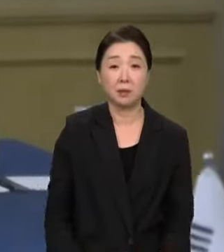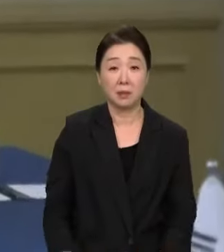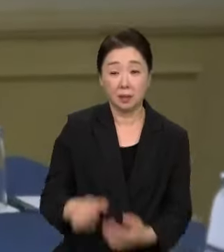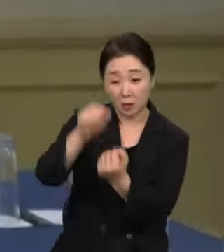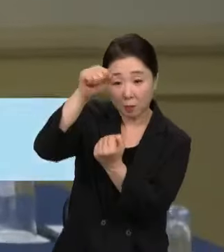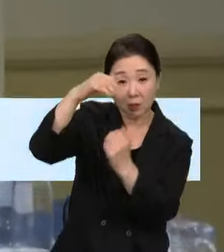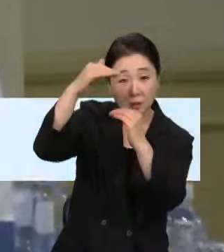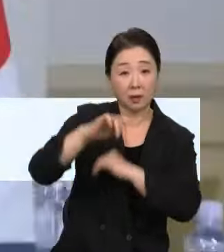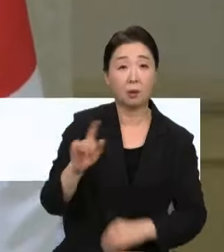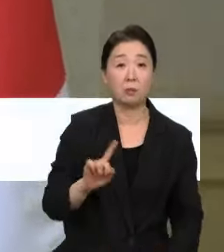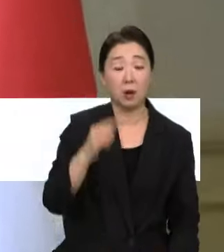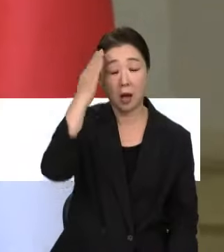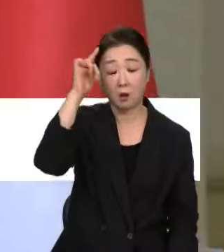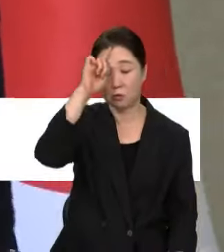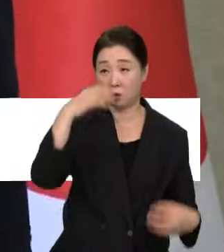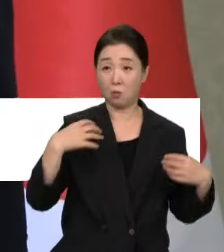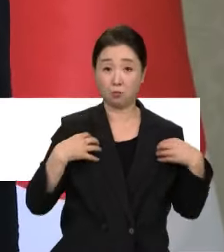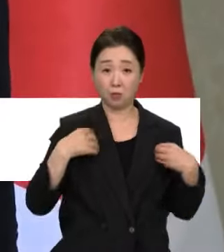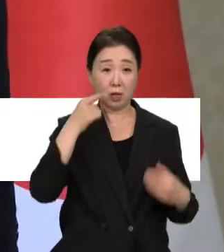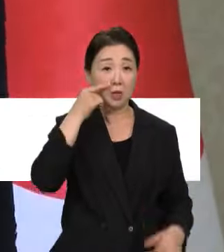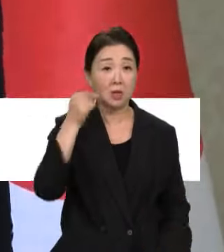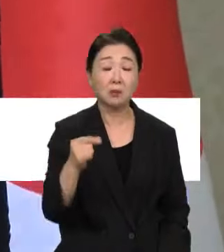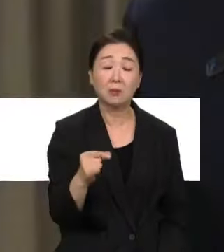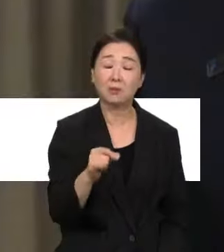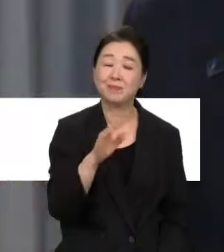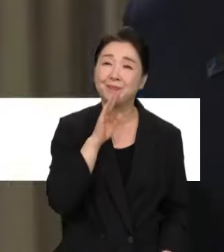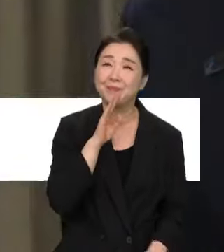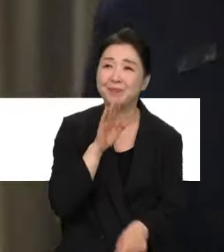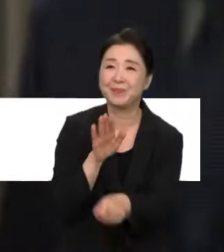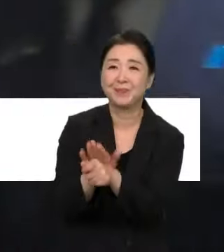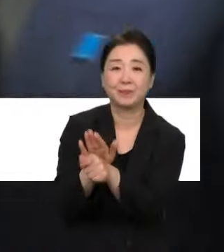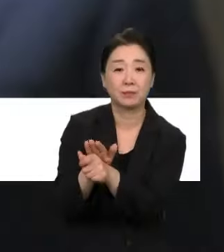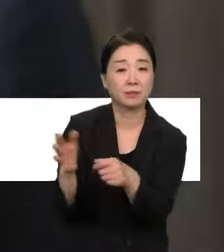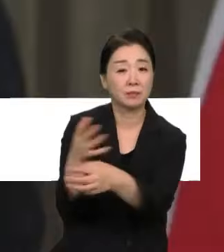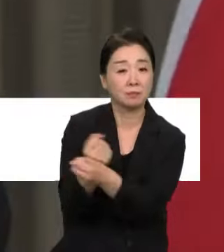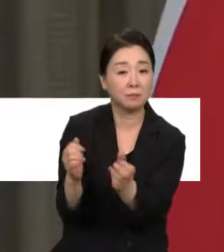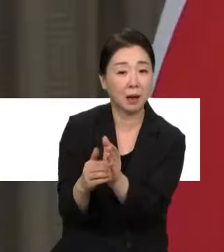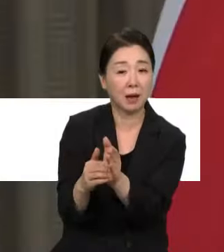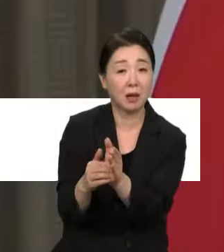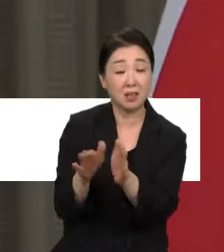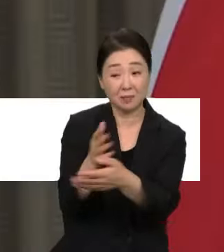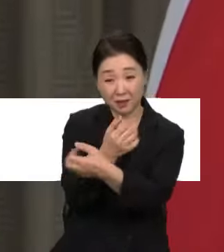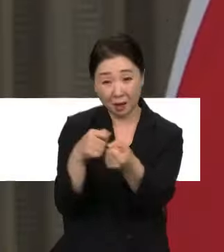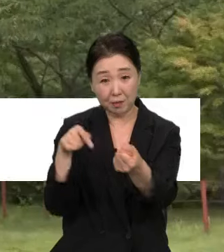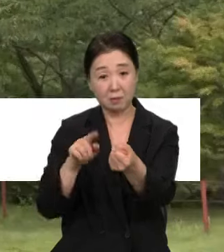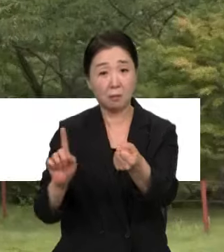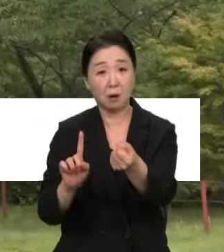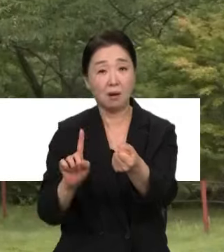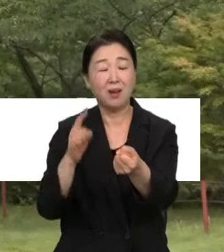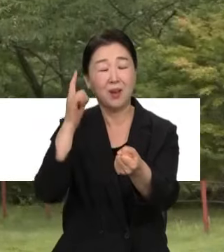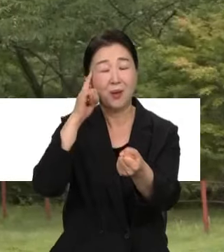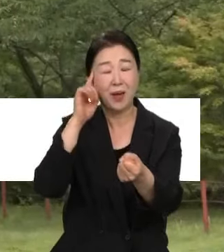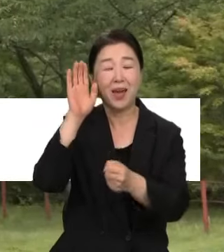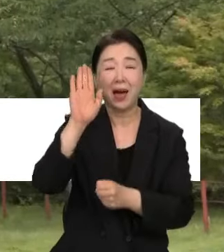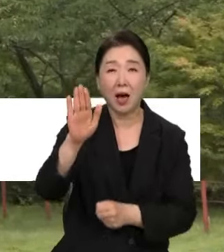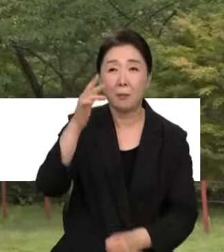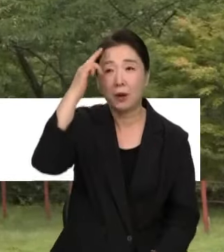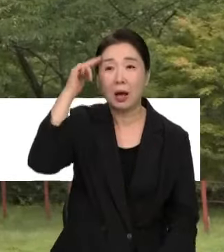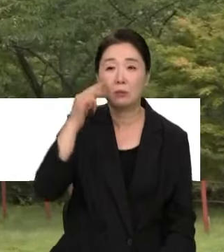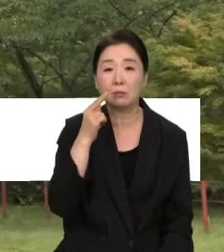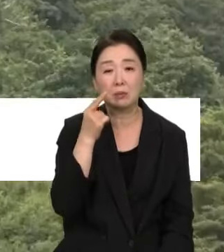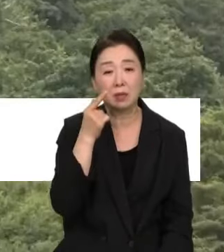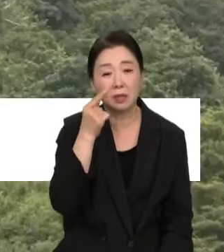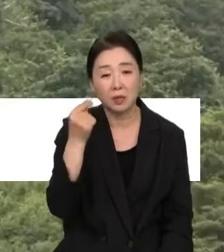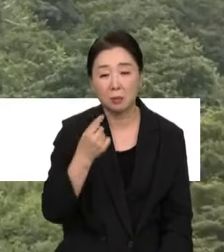성명서에 우리 정부가 일본의 실질적 조치를 이끌어 냈다면서 이번 합의가 대승적 한일관계 개선 노력의